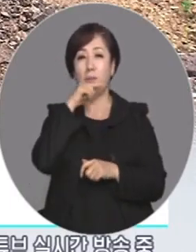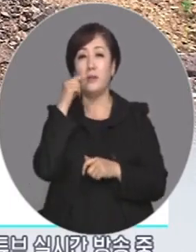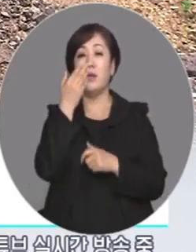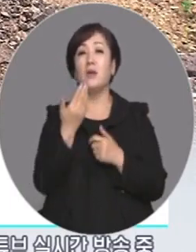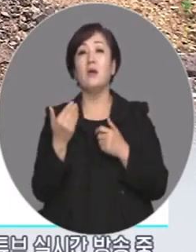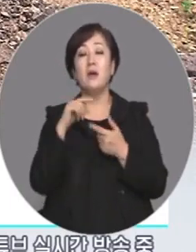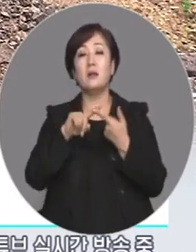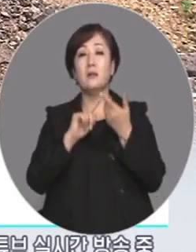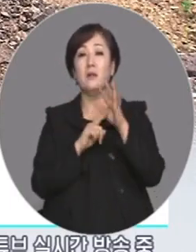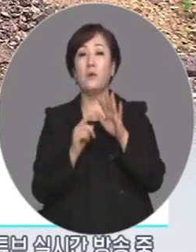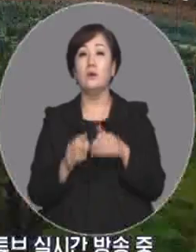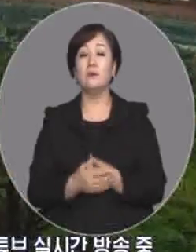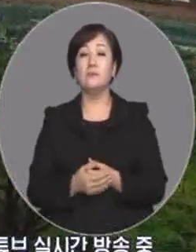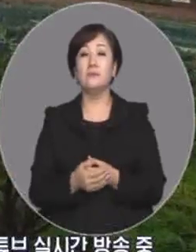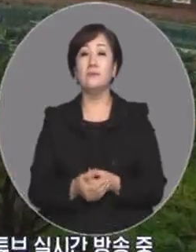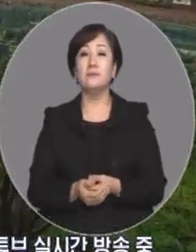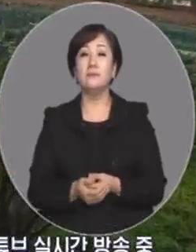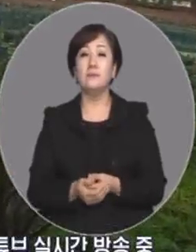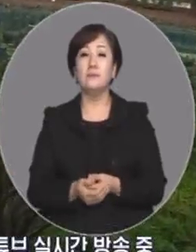배윤주 기자입니다.